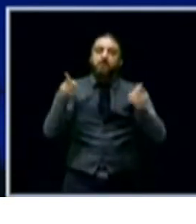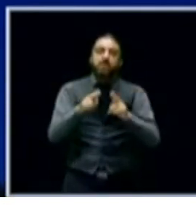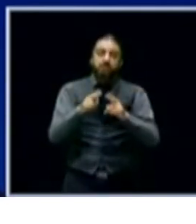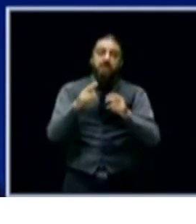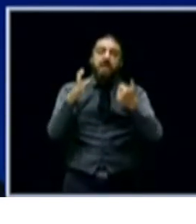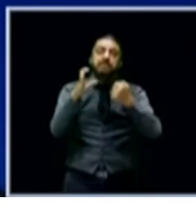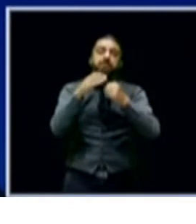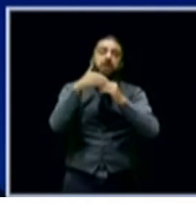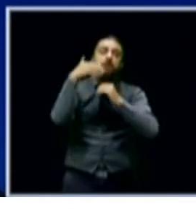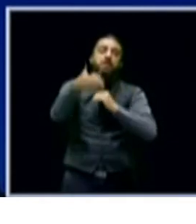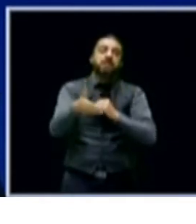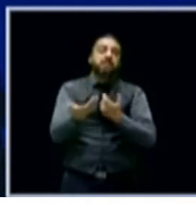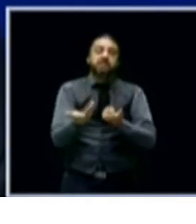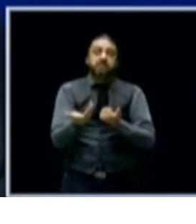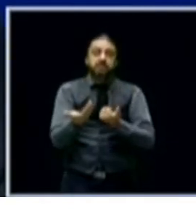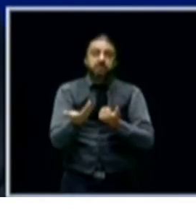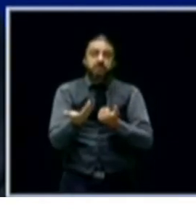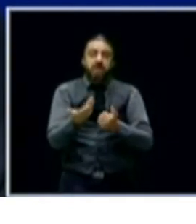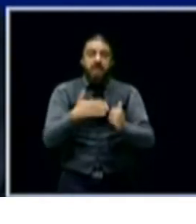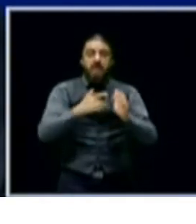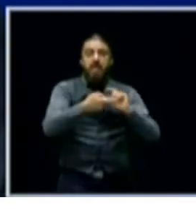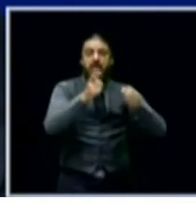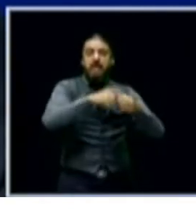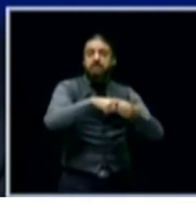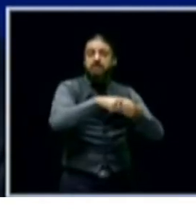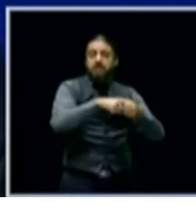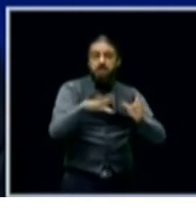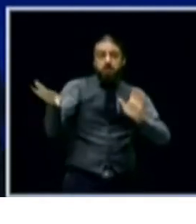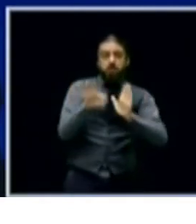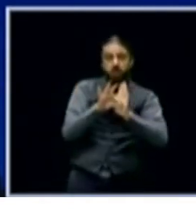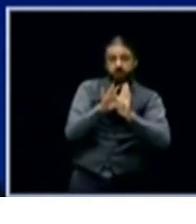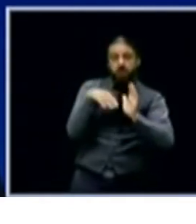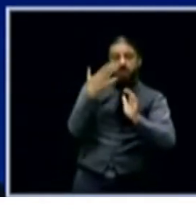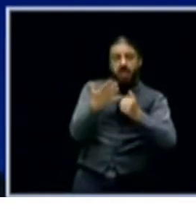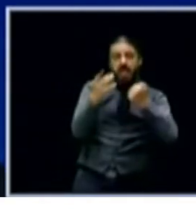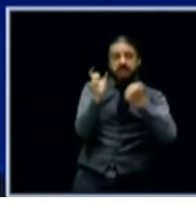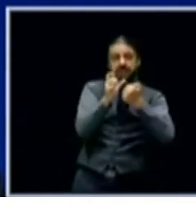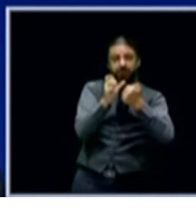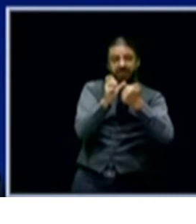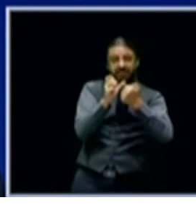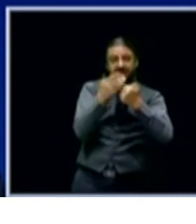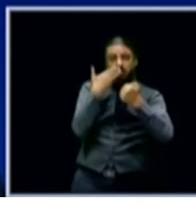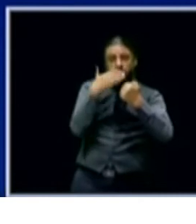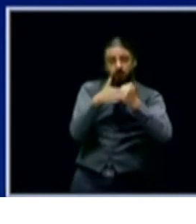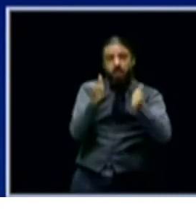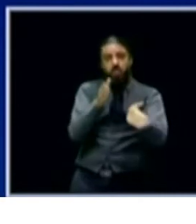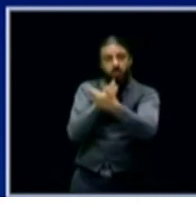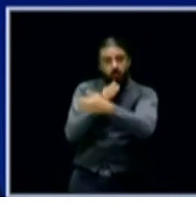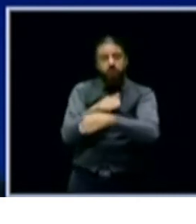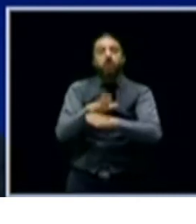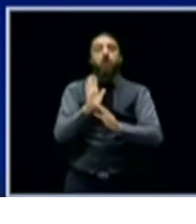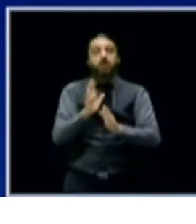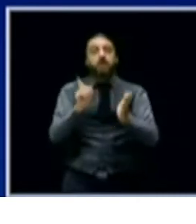μετά. Δεν θέλουμε οι εταιρείες να πάρουν αυτούς τους εργαζόμενους και μετά στις 6 μήνες και στη μία μέρα μετά να τους διώξουν. Πρέπει να υπάρχει